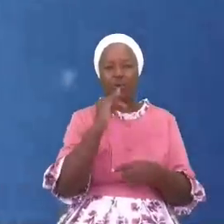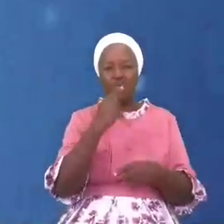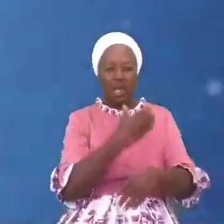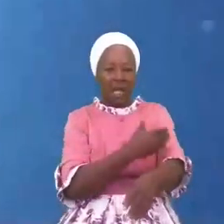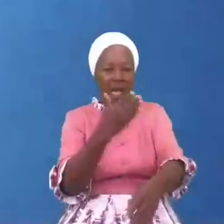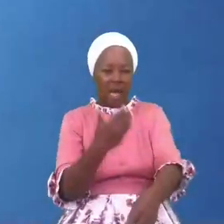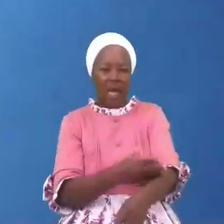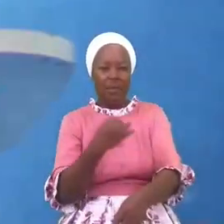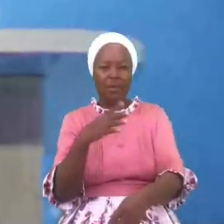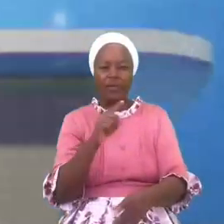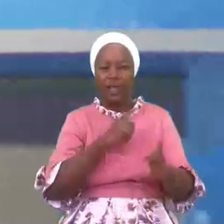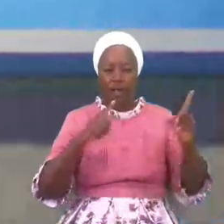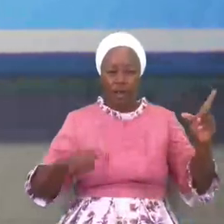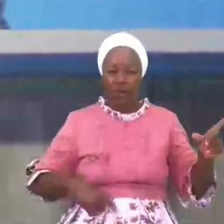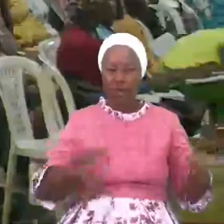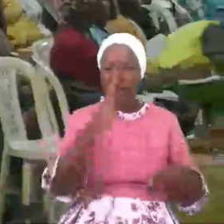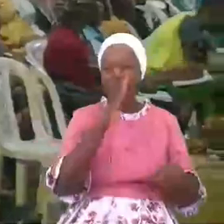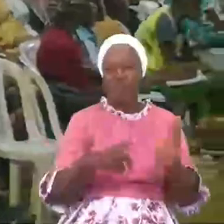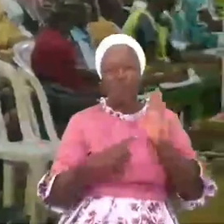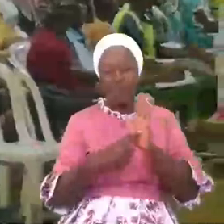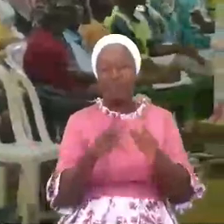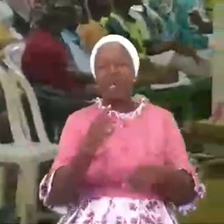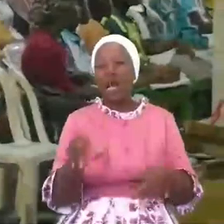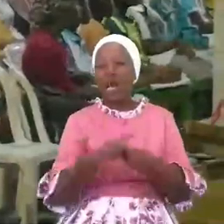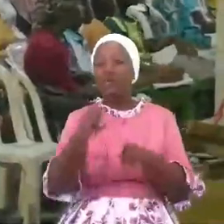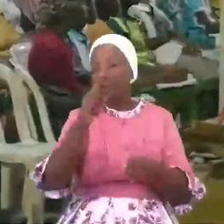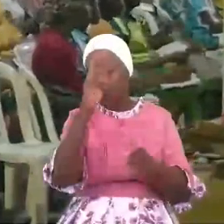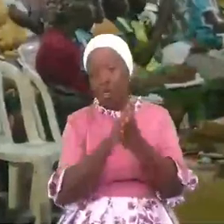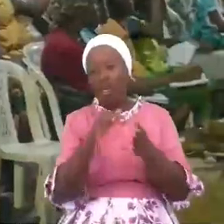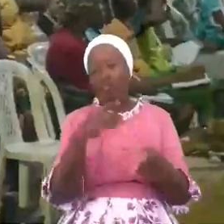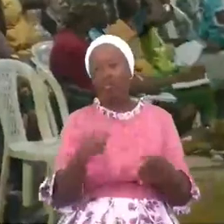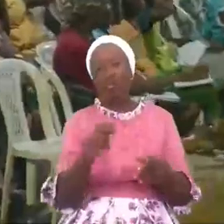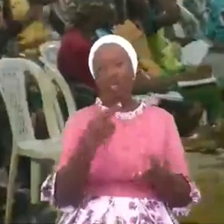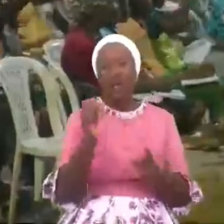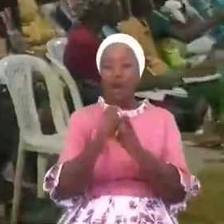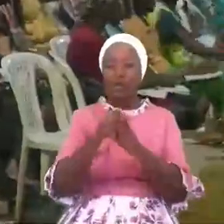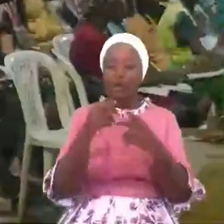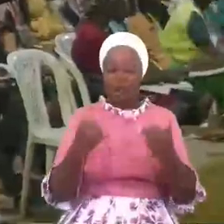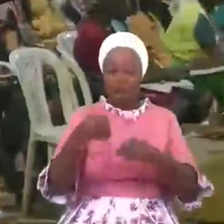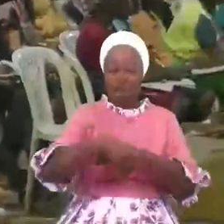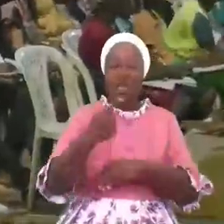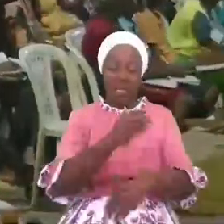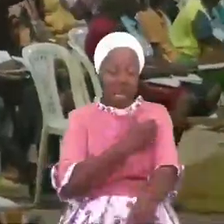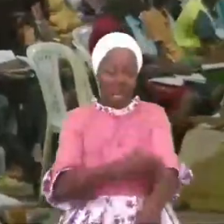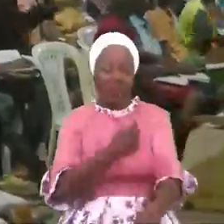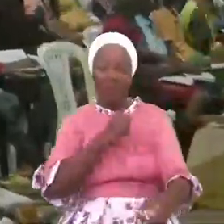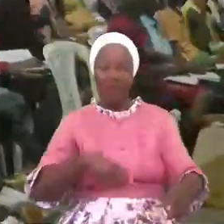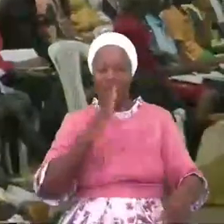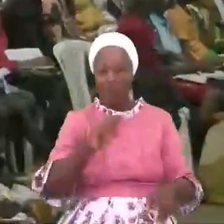de l'Éternel, du Seigneur, a-t-il été révélé? Et comme tu crois le rapport ce soir, le bras de l'Éternel te sera